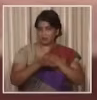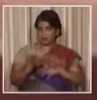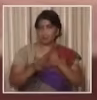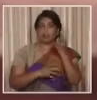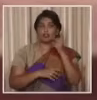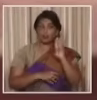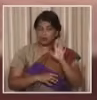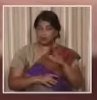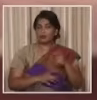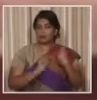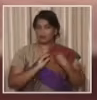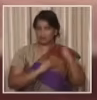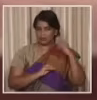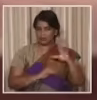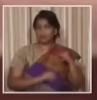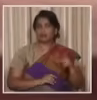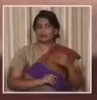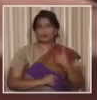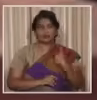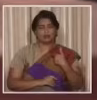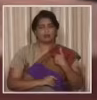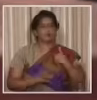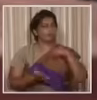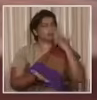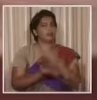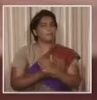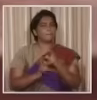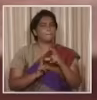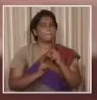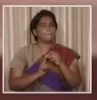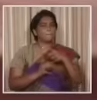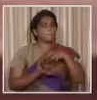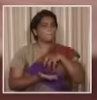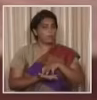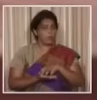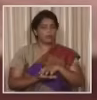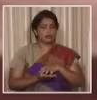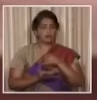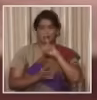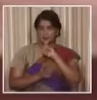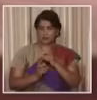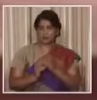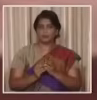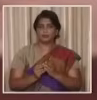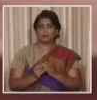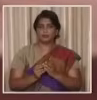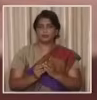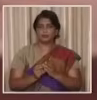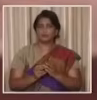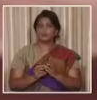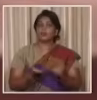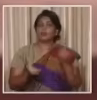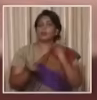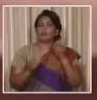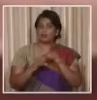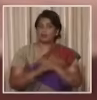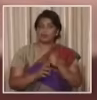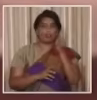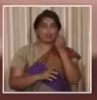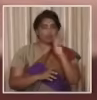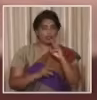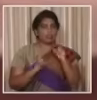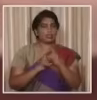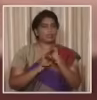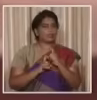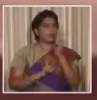12 වෙනිදා වෙනකොට ගරු කතානායකතුමනි මේක අත්හිටවන්න කියලා ප්‍රාදේශ සභාවෙන් ඉල්ලීමක් කරලා තියෙනවා. අපි ඊළඟට මැදිහත් වෙන්නේ මේ 13 වෙනිදා